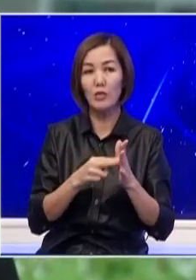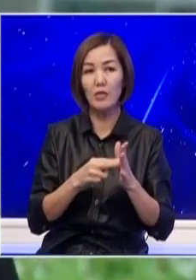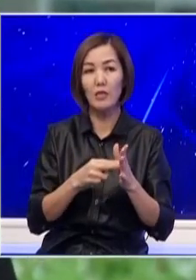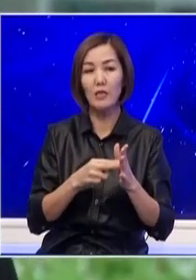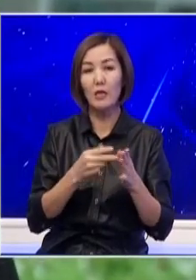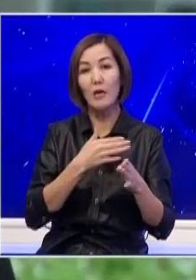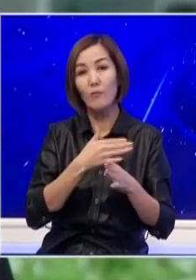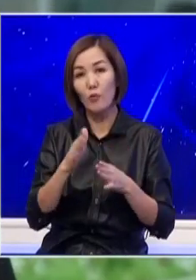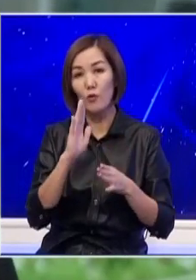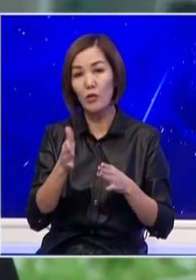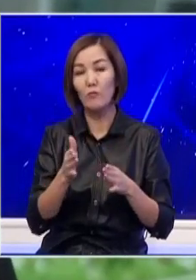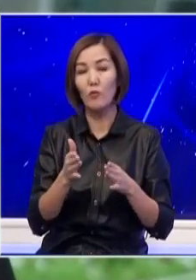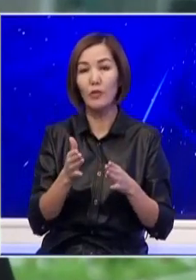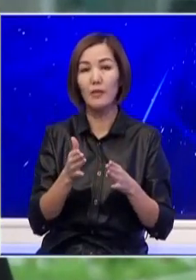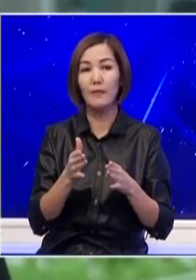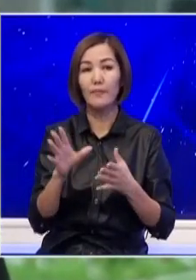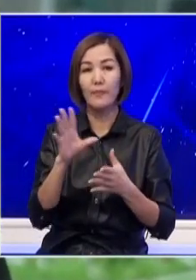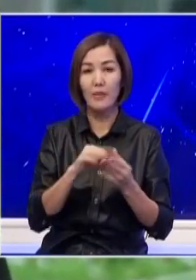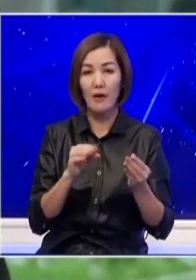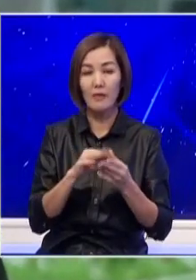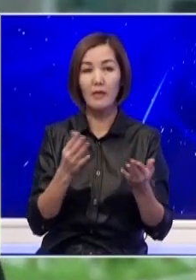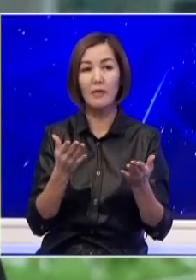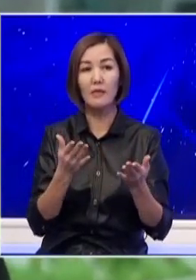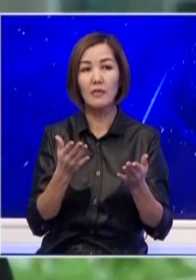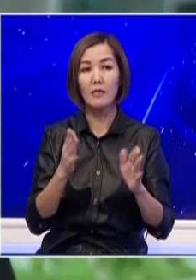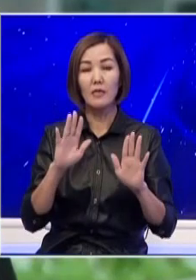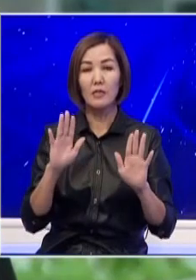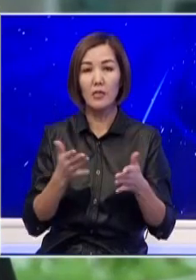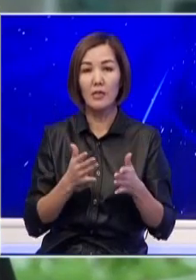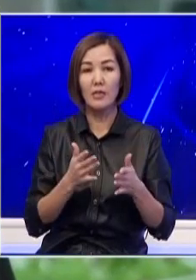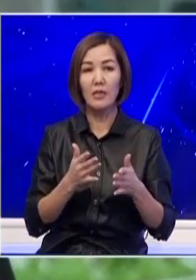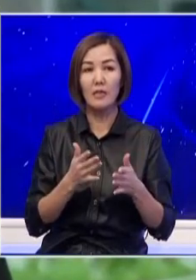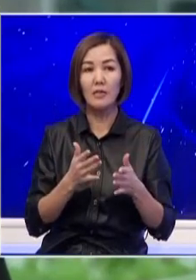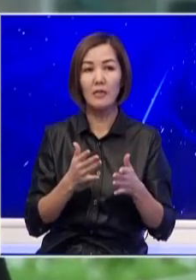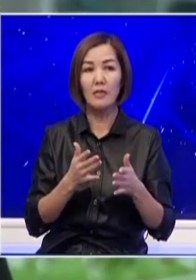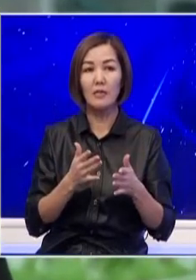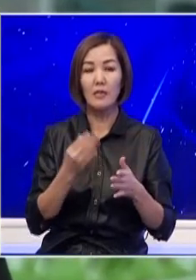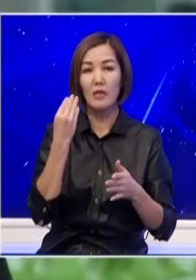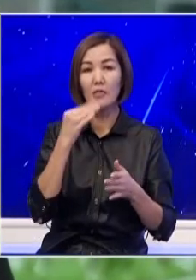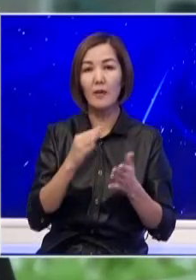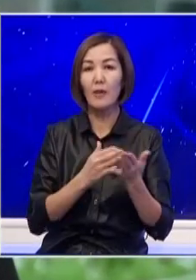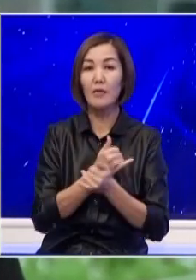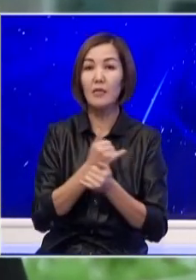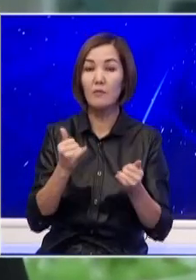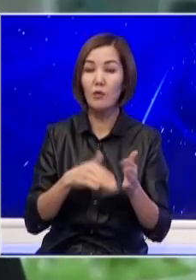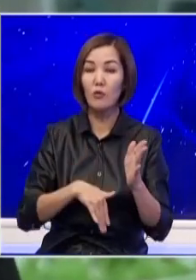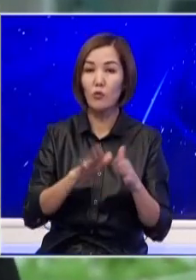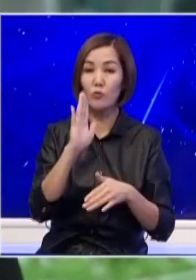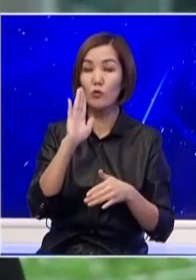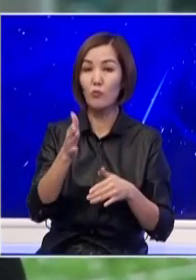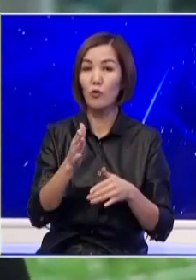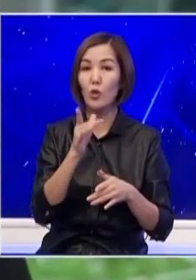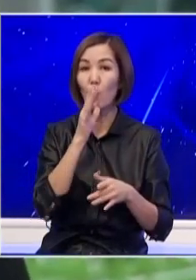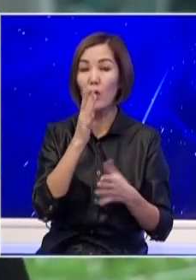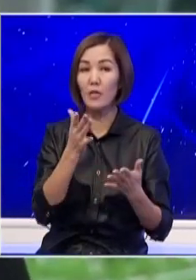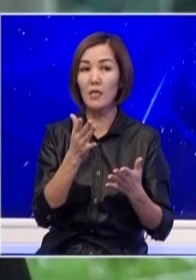де қарастырылады. Және жаңа айтылған жағдай бұл модернизацияға жатса, сапалы қызмет түрін көрсетіледі, и